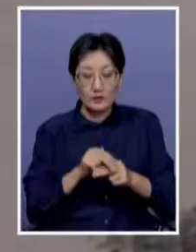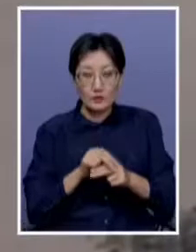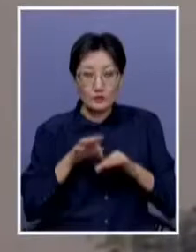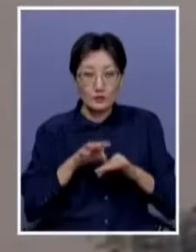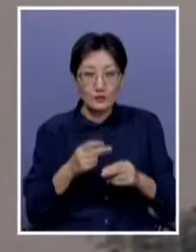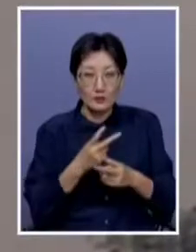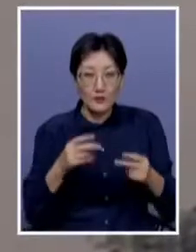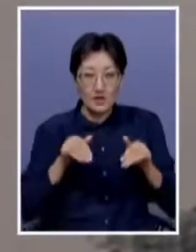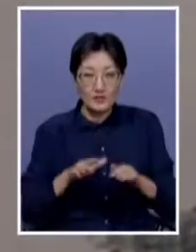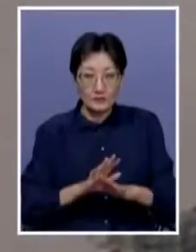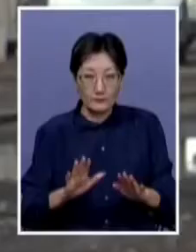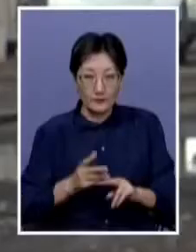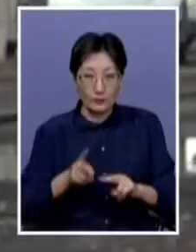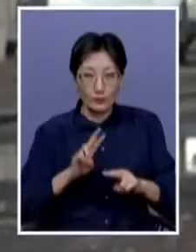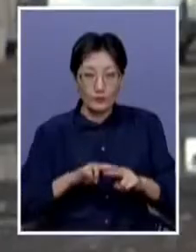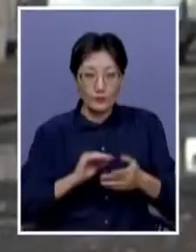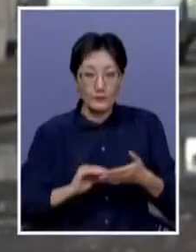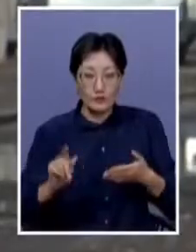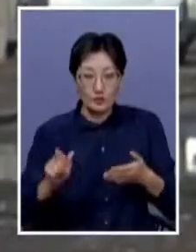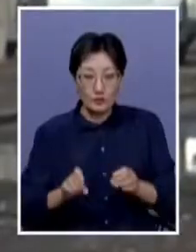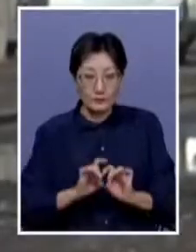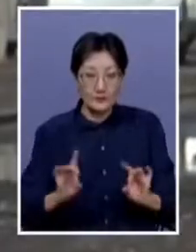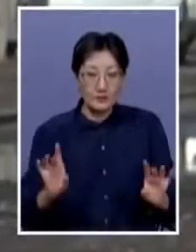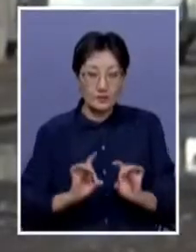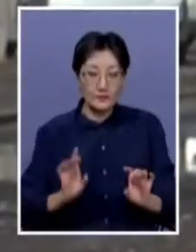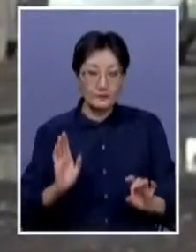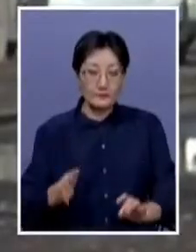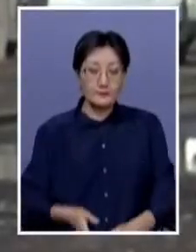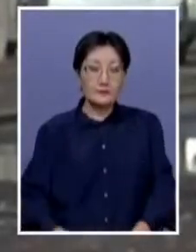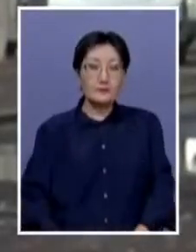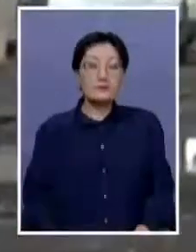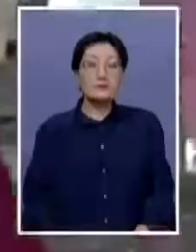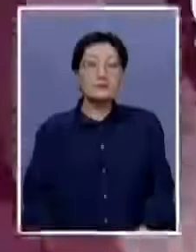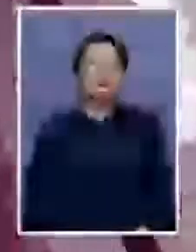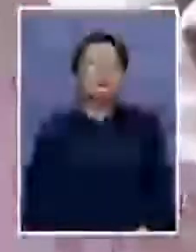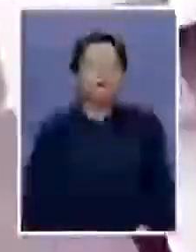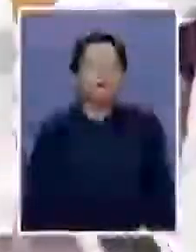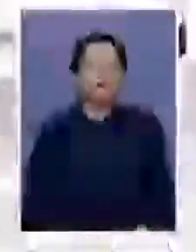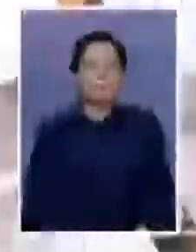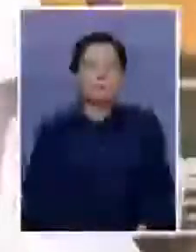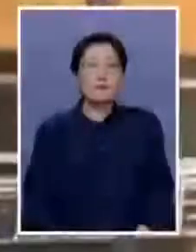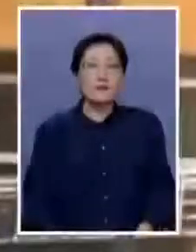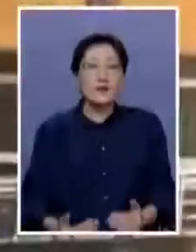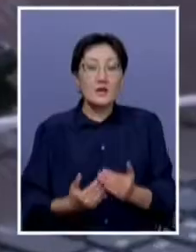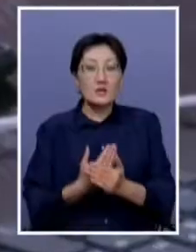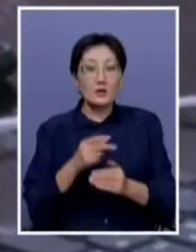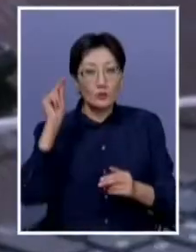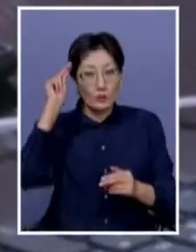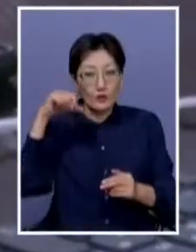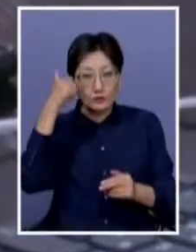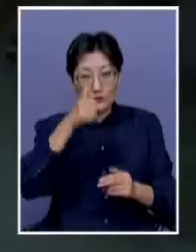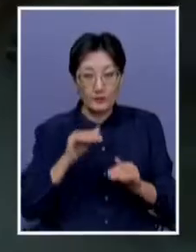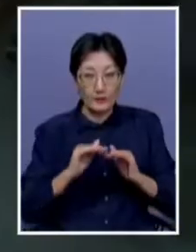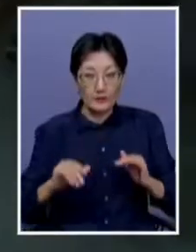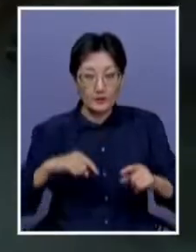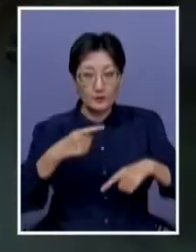қарамастан шешілмей келеді. Бұл туралы бірер минуттан соң мен Салтанат Нысанбек әңгімелеймін. Жаңа оқу жылында балалар